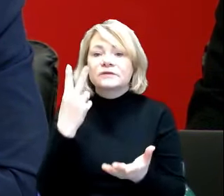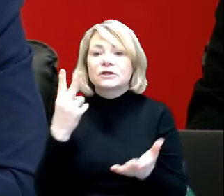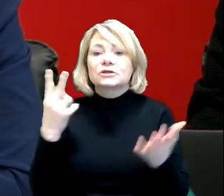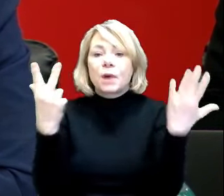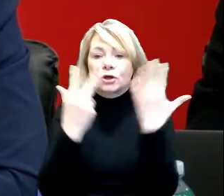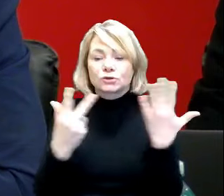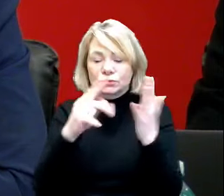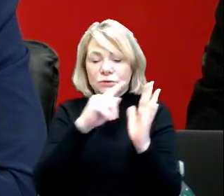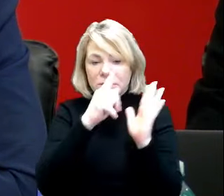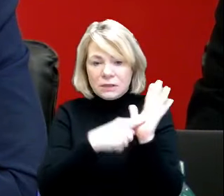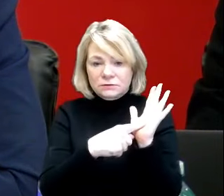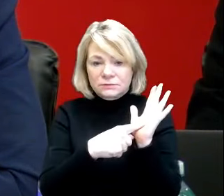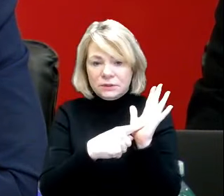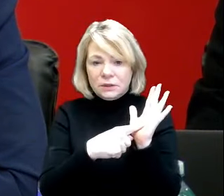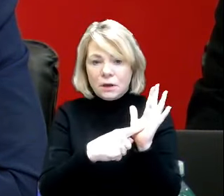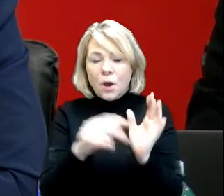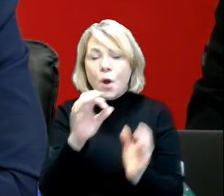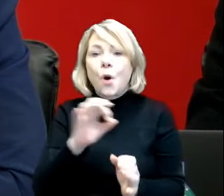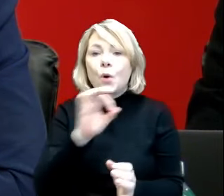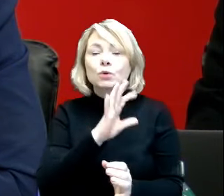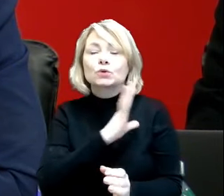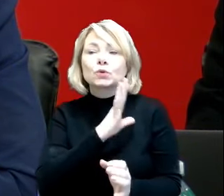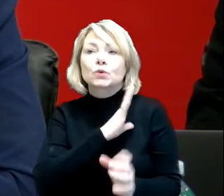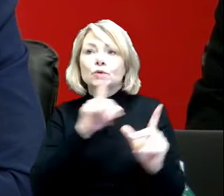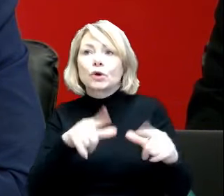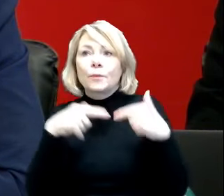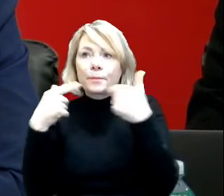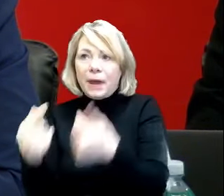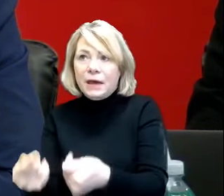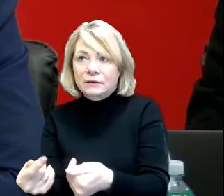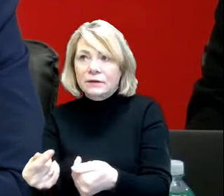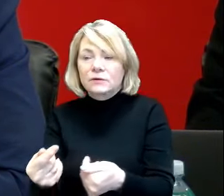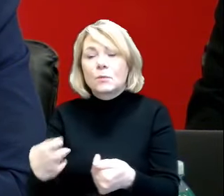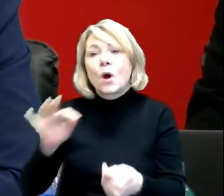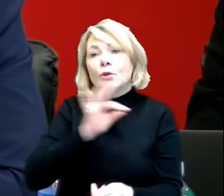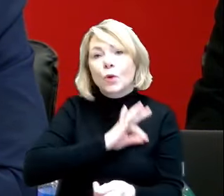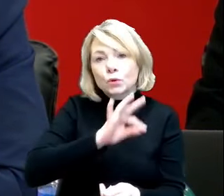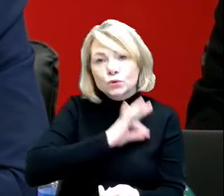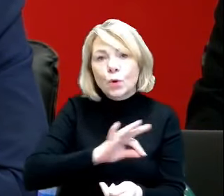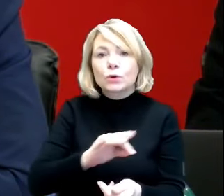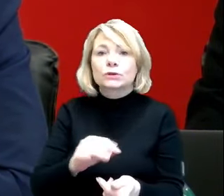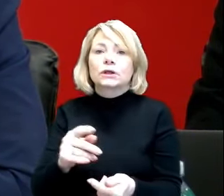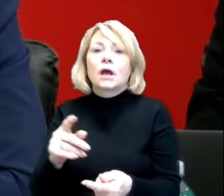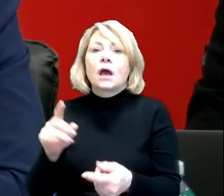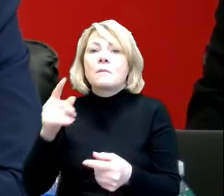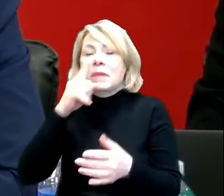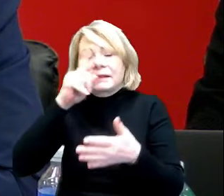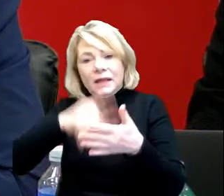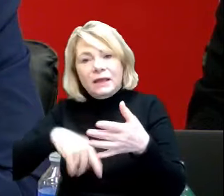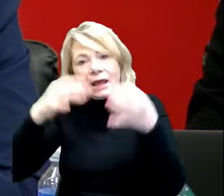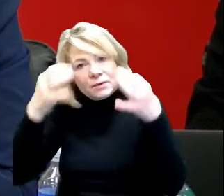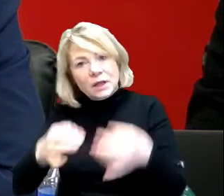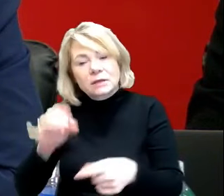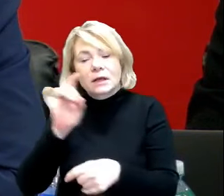klausimas dėl turto perdavimo valdyti naudoti ir disponuoti patikėjimo teisę klaipėdos miesto savivaldybės biudžetinėms įstaigoms